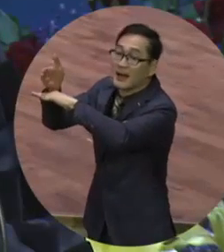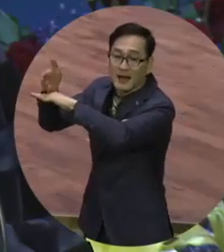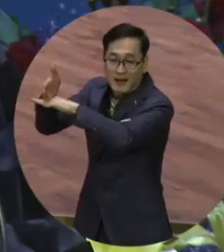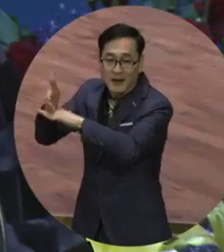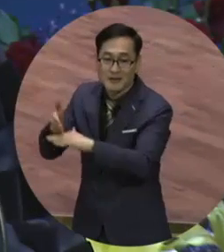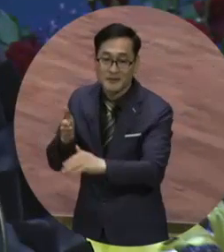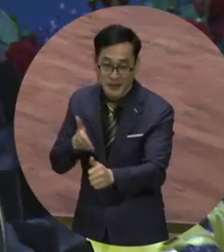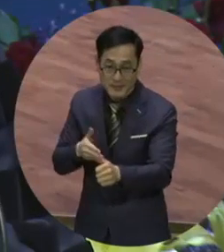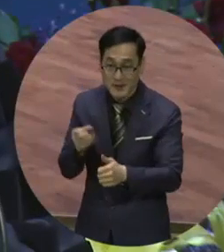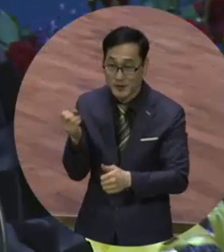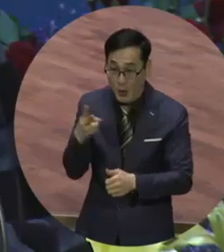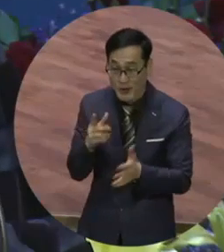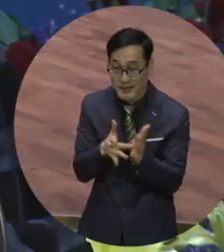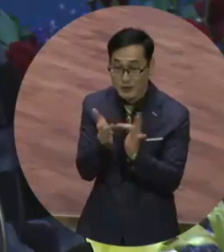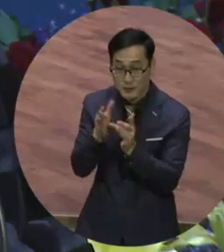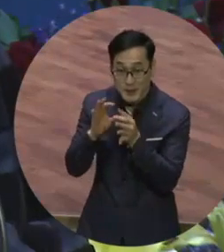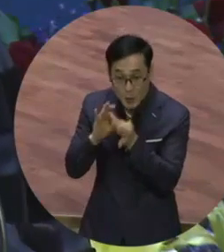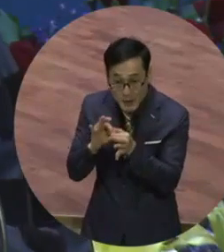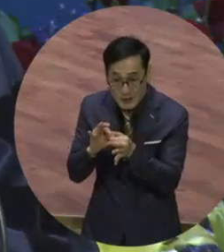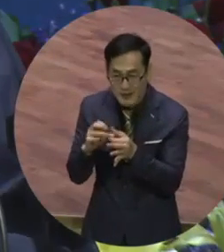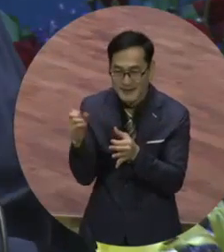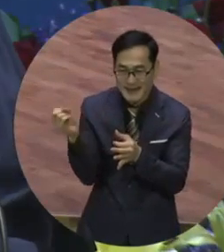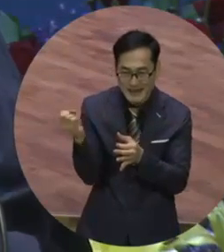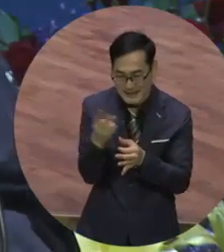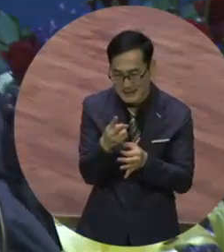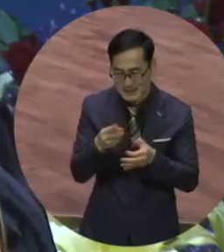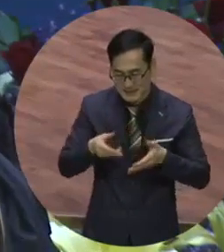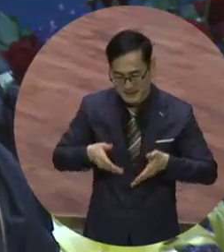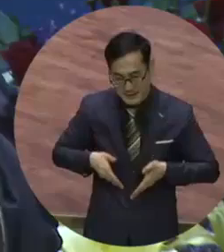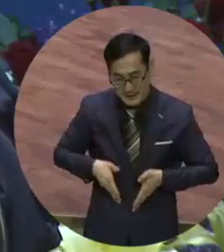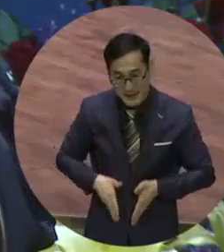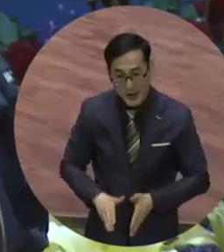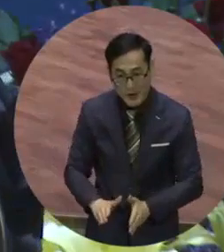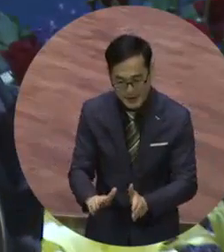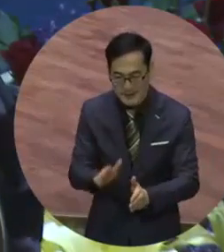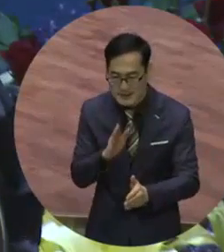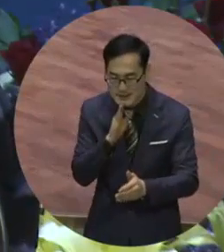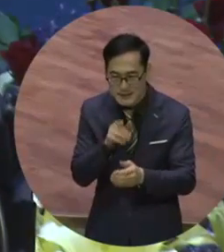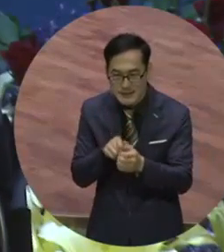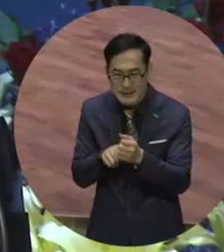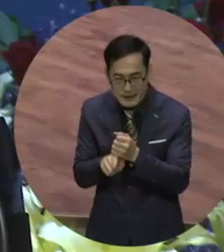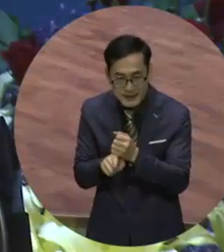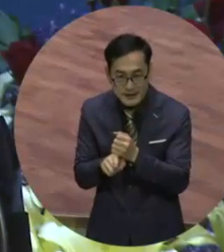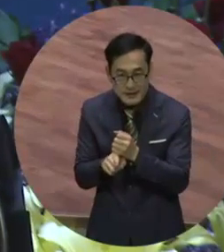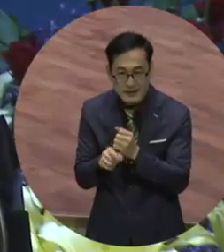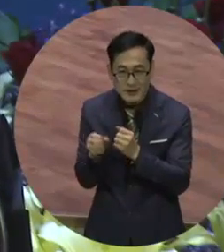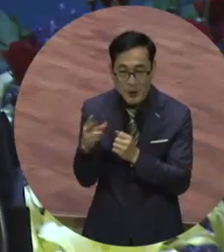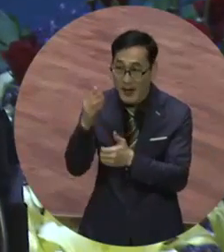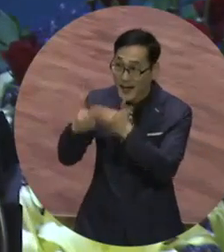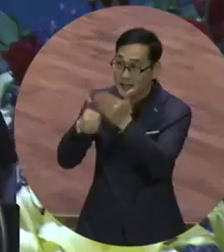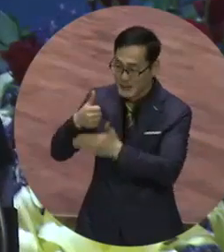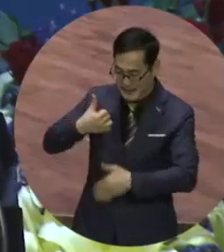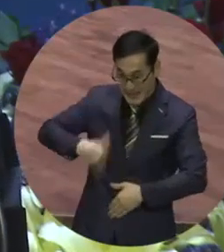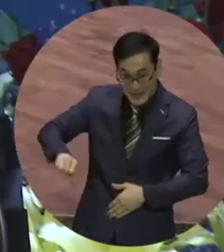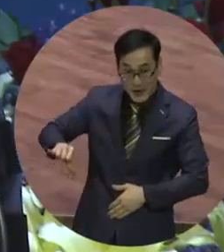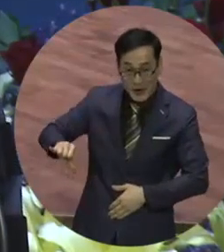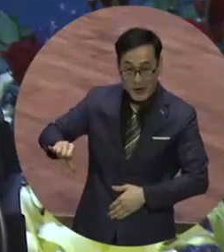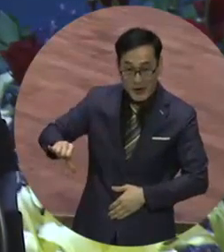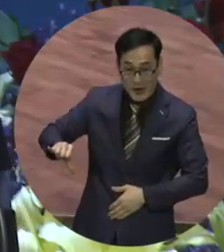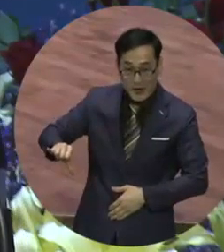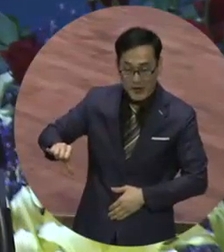예수를 통해서 거듭난 이 진리를 다시금 깨닫고 하나님의 자녀로서의 걸맞는 이 삶